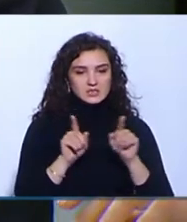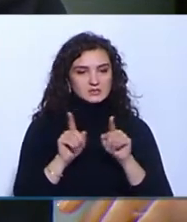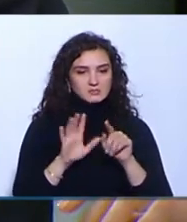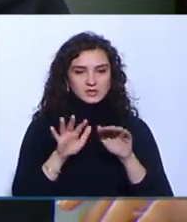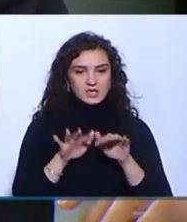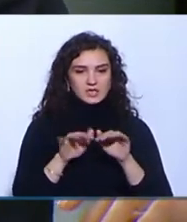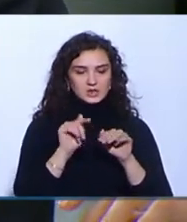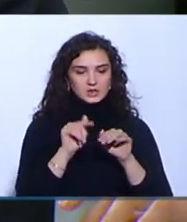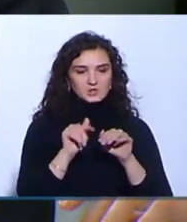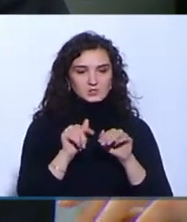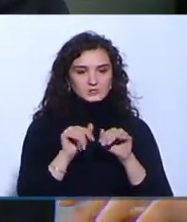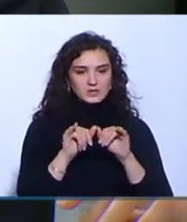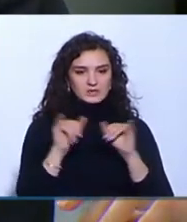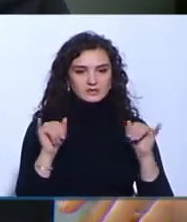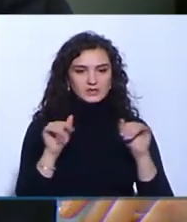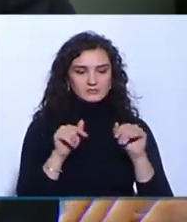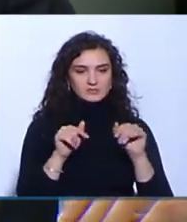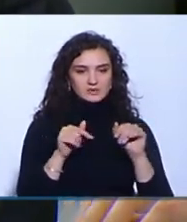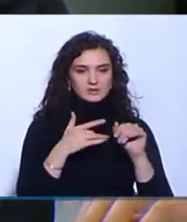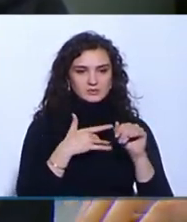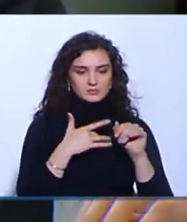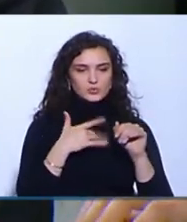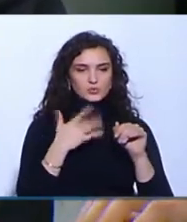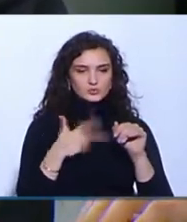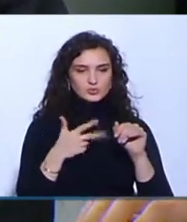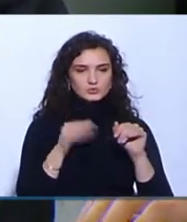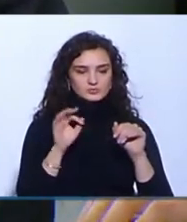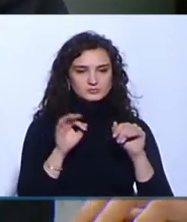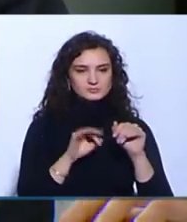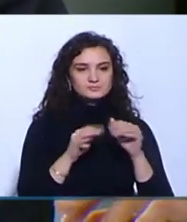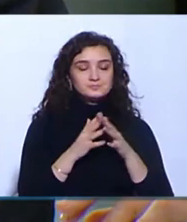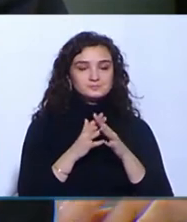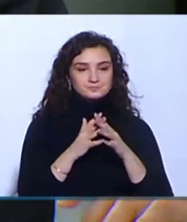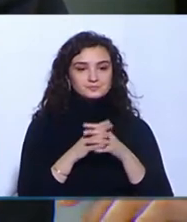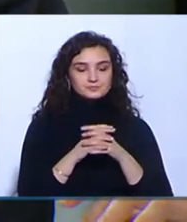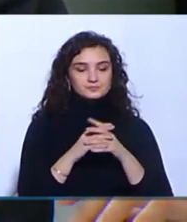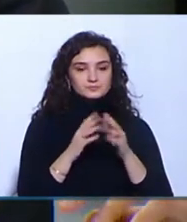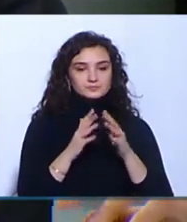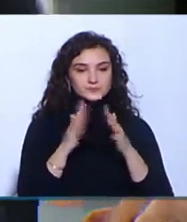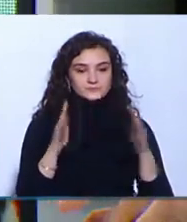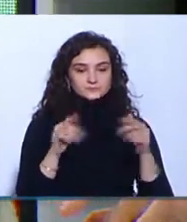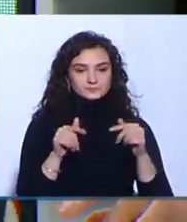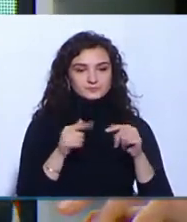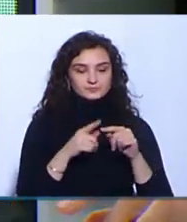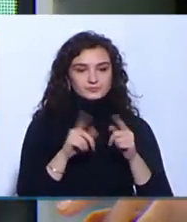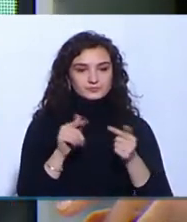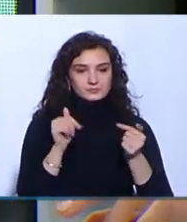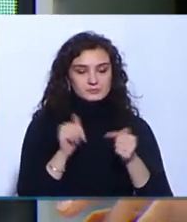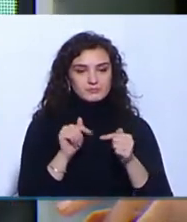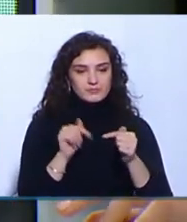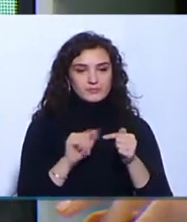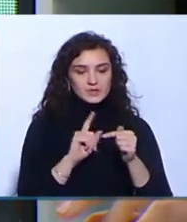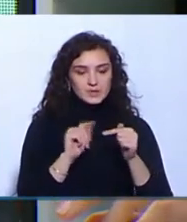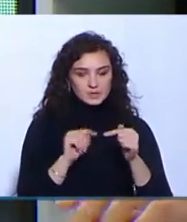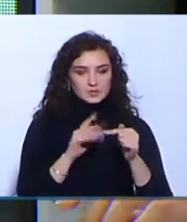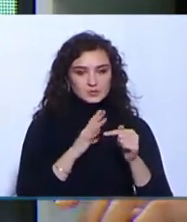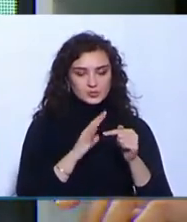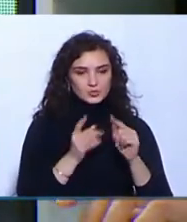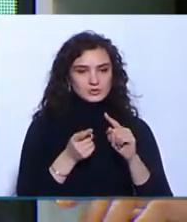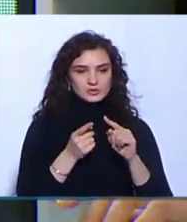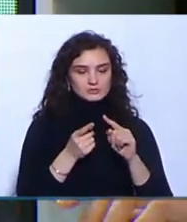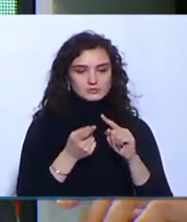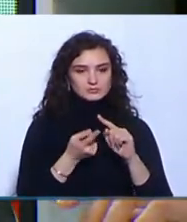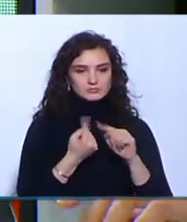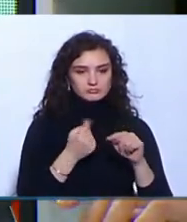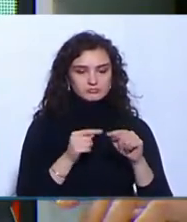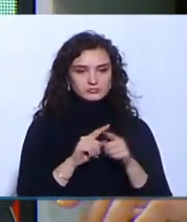ადგილობრივი რეციდივით, დაახლოებით 30%, ეს უმეტესობა არის, მაგრამ დაახლოებით 11-13 იღუპება ამით. შესაბამისად, ეს რომ მაქსიმალურად იქნეს თავიდან